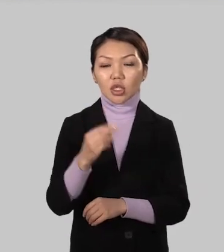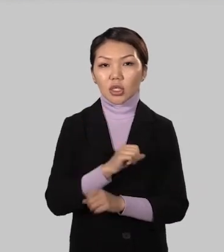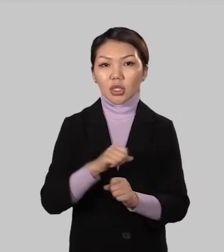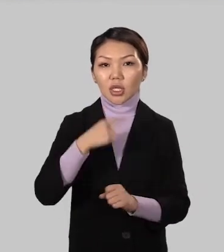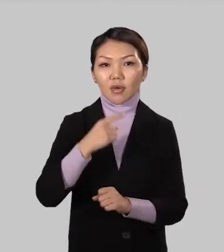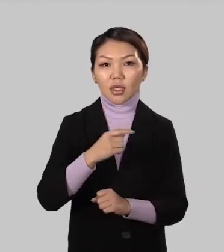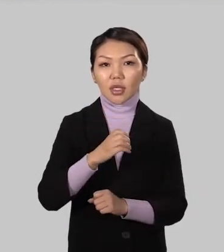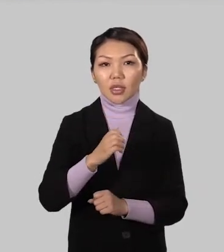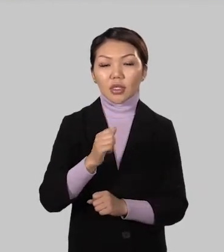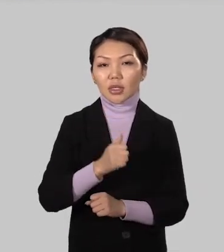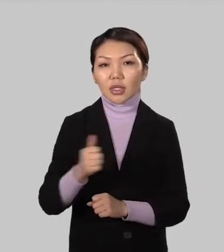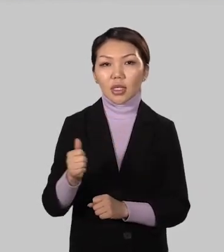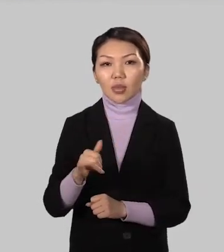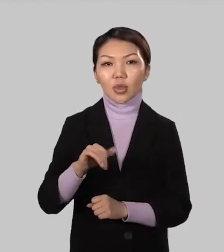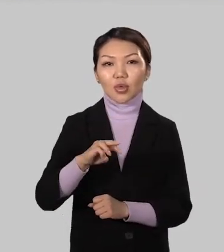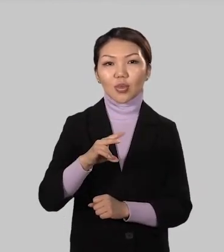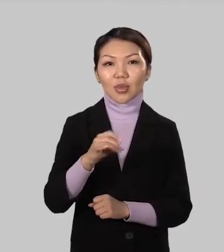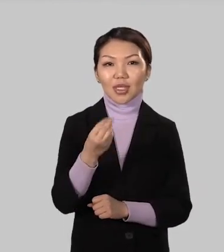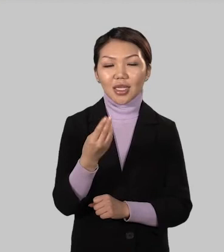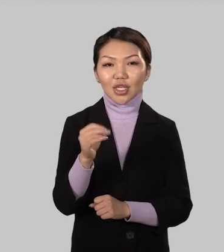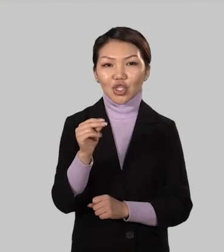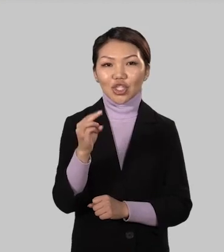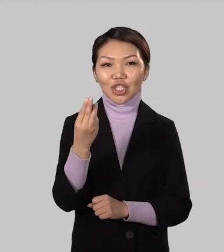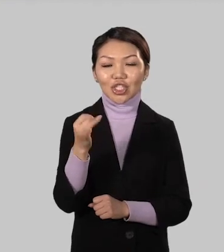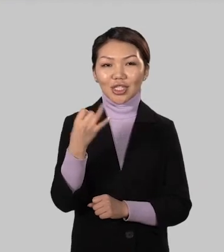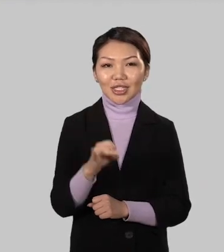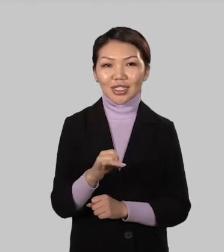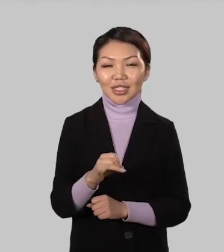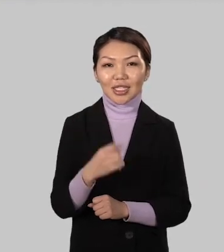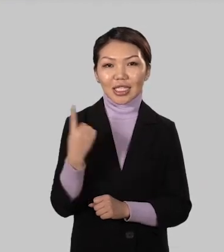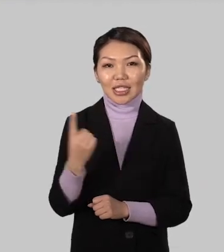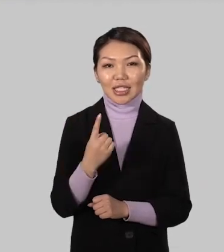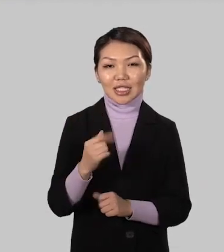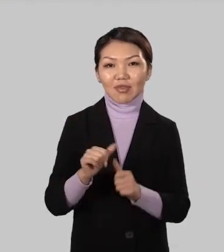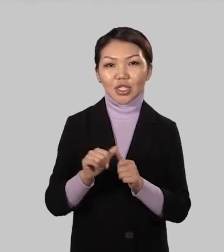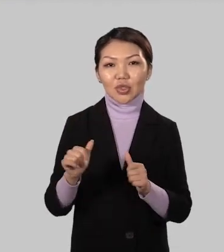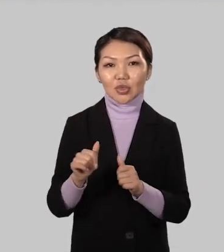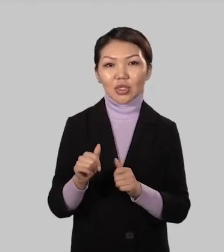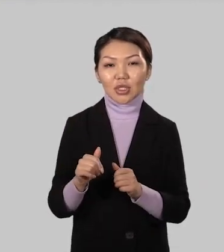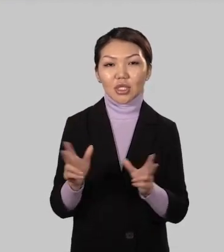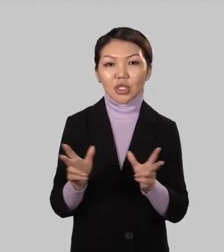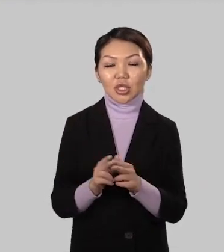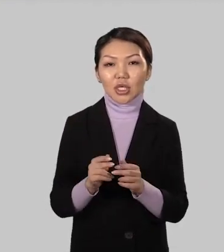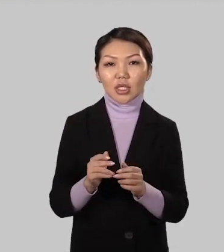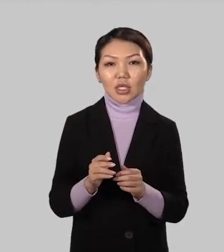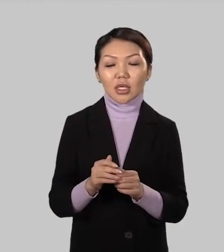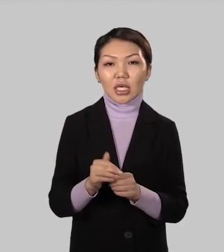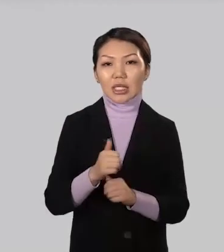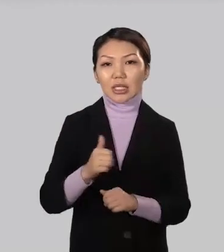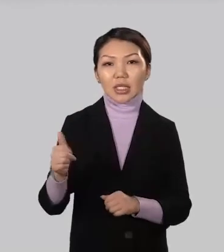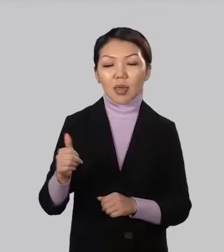говорить самый умнейший единственное исключение сочетание самый лучший